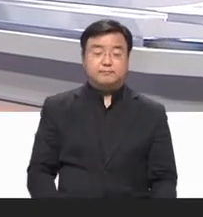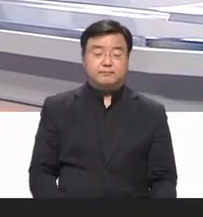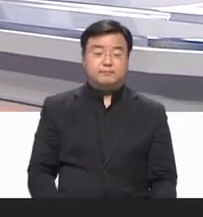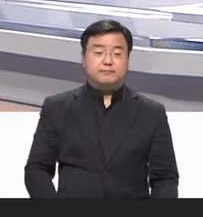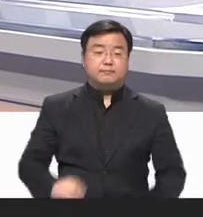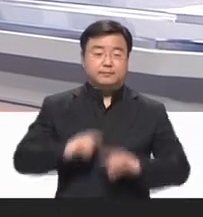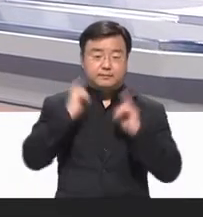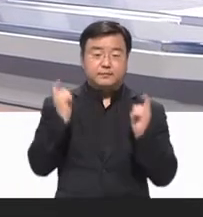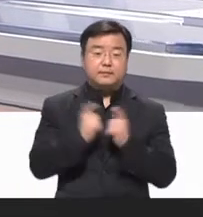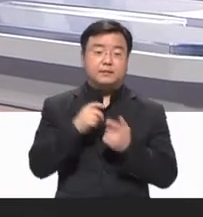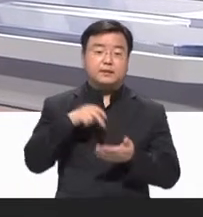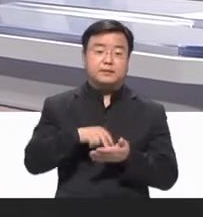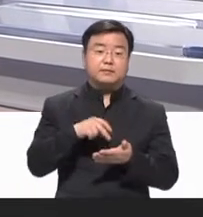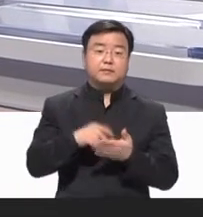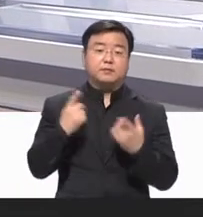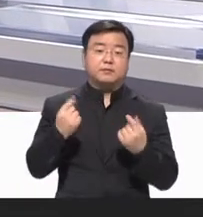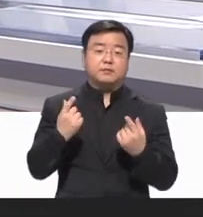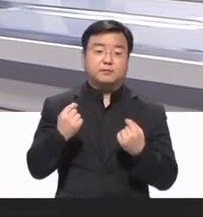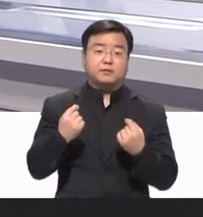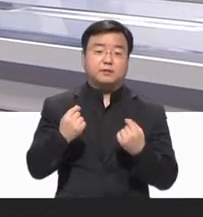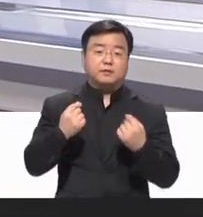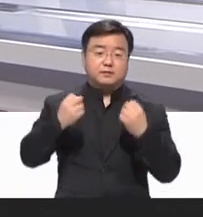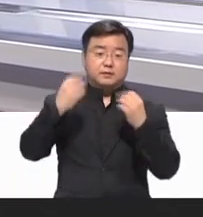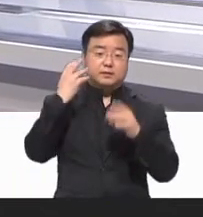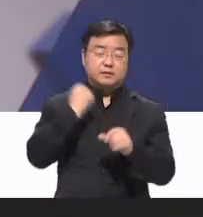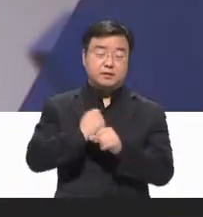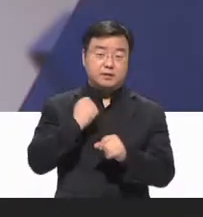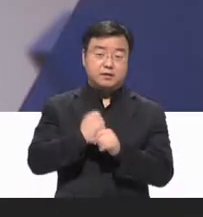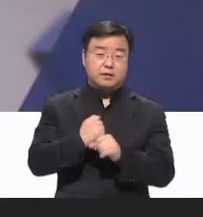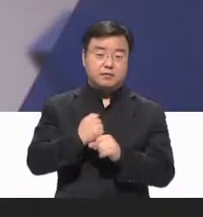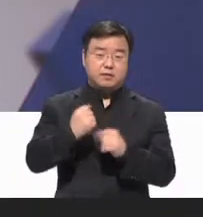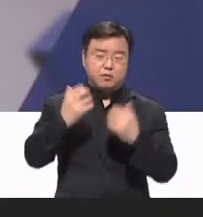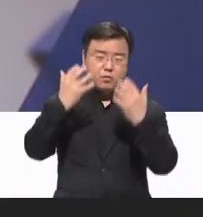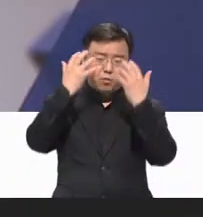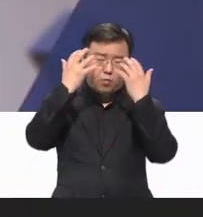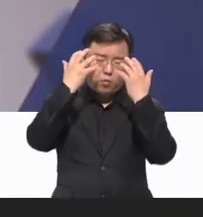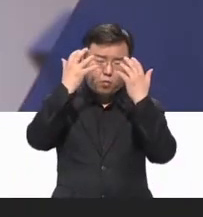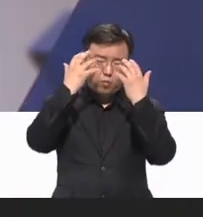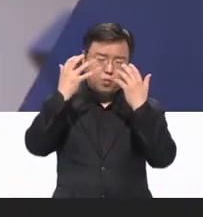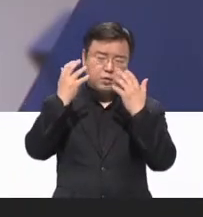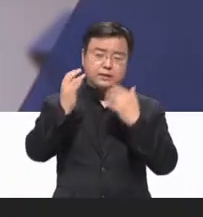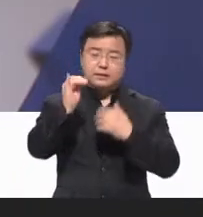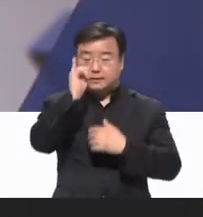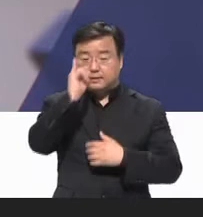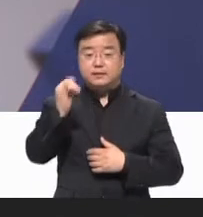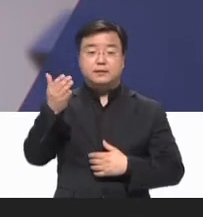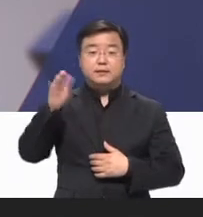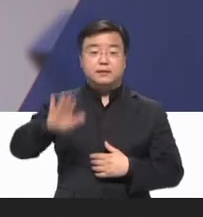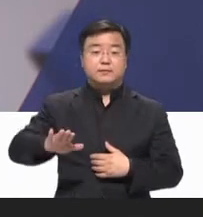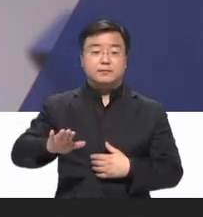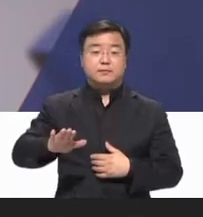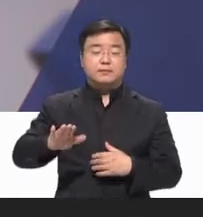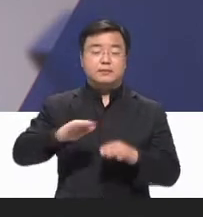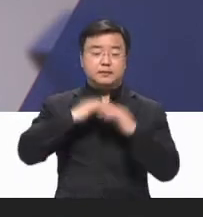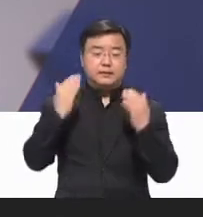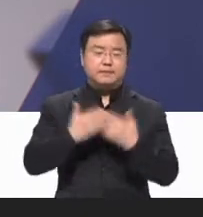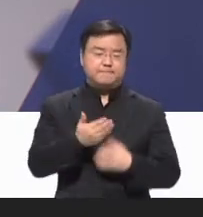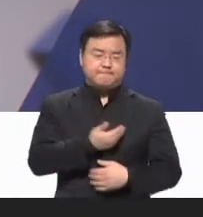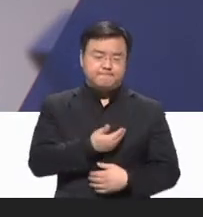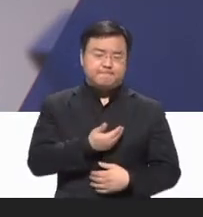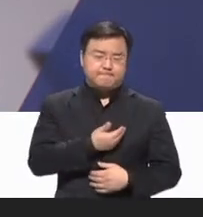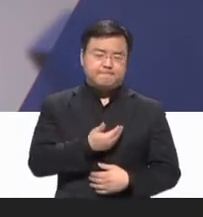개인적으로 뭐 그런 창자 뭐 그럼 고통 같은게 좀 있는데 인데 그런 거를 다이제 감내 해가면서